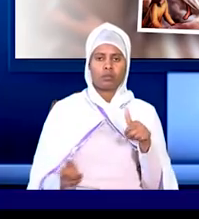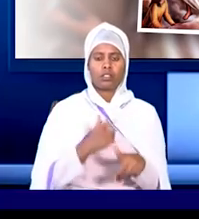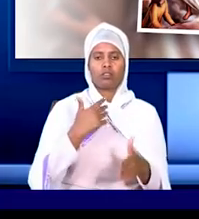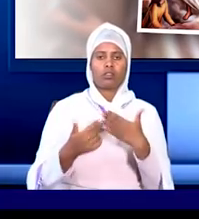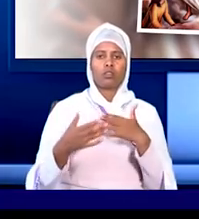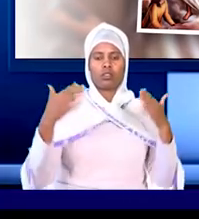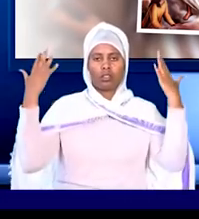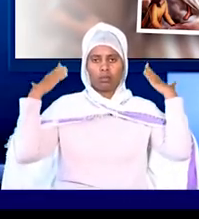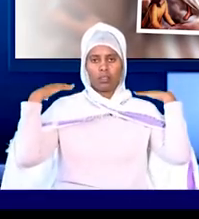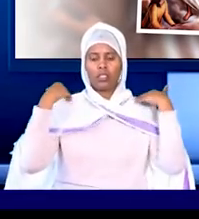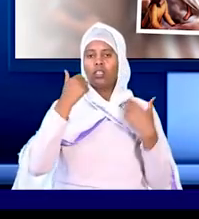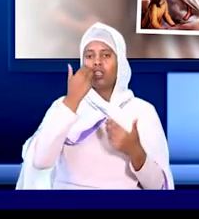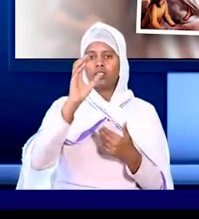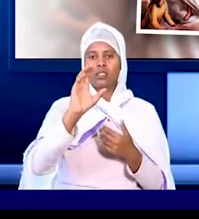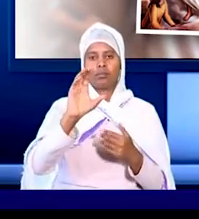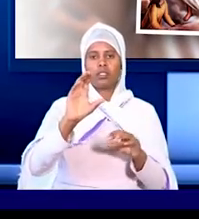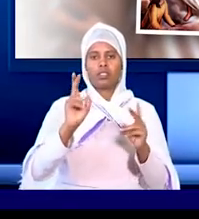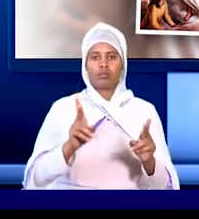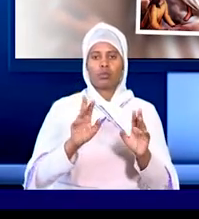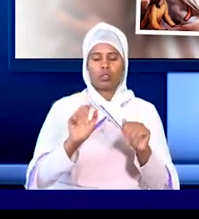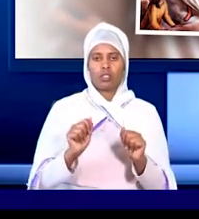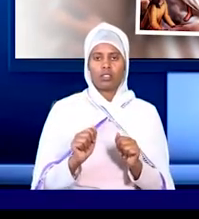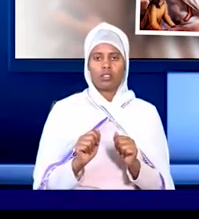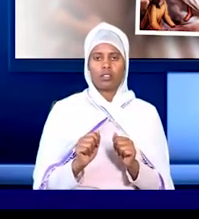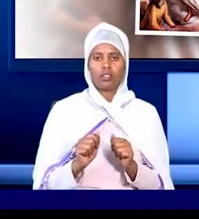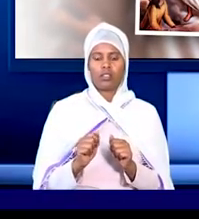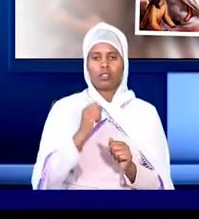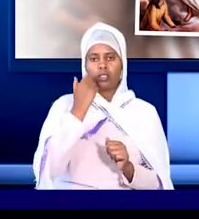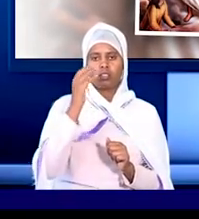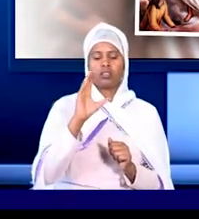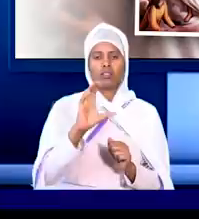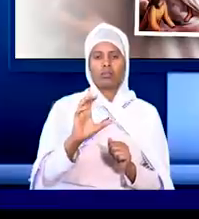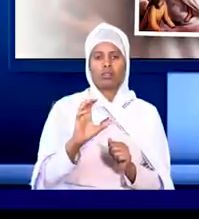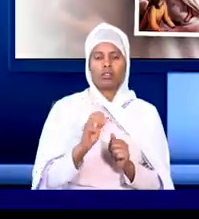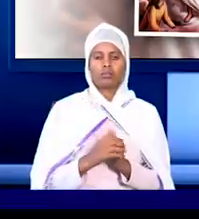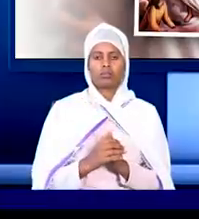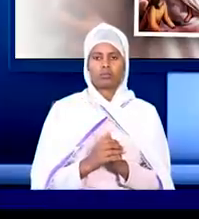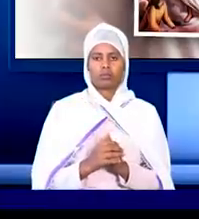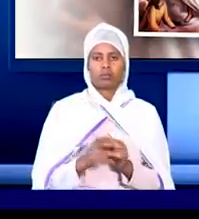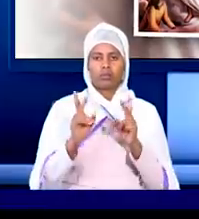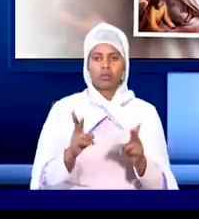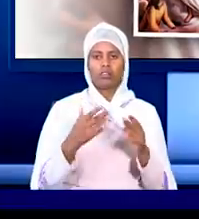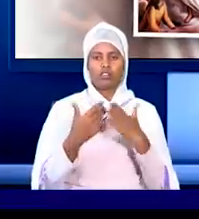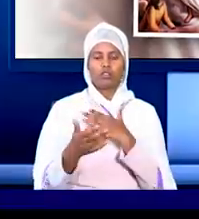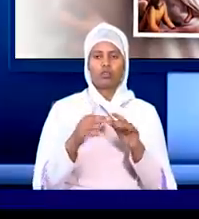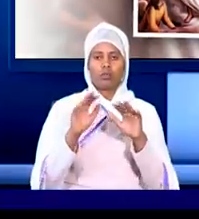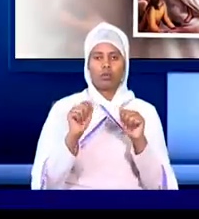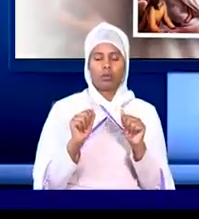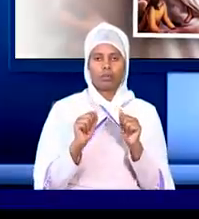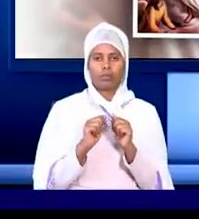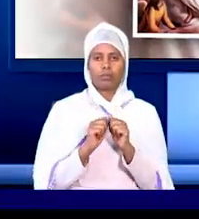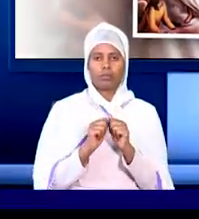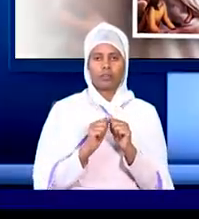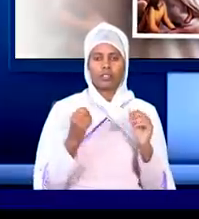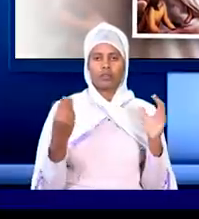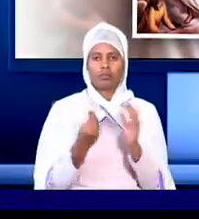መጀመርታ ዝተፈጠሩላ መላእቲ ዕለተ ሰንበት ከም ምዃና ይገልፀልና። ዕለተ ሰንበት ከም